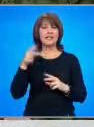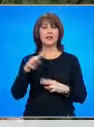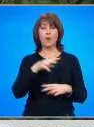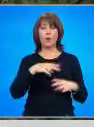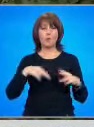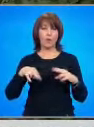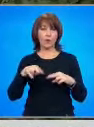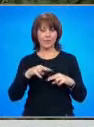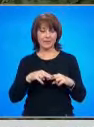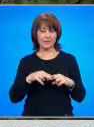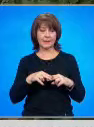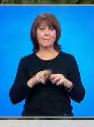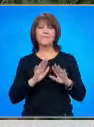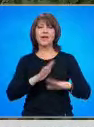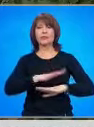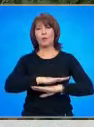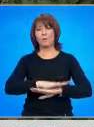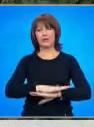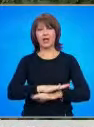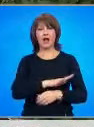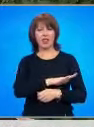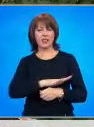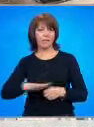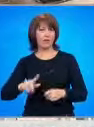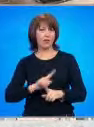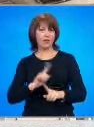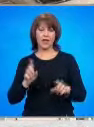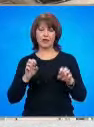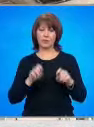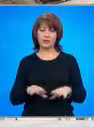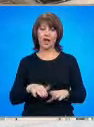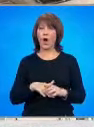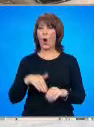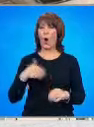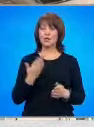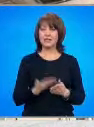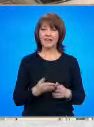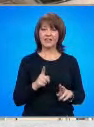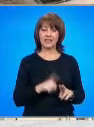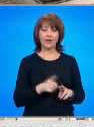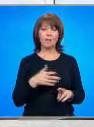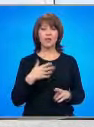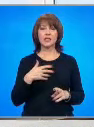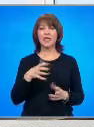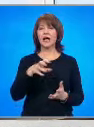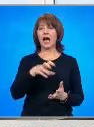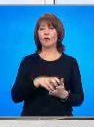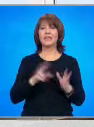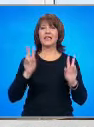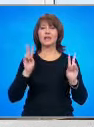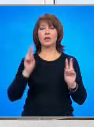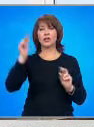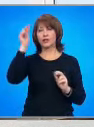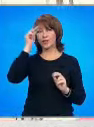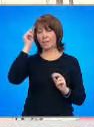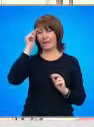ред и сигурност. А неговото поведение е напълно недопустимо. Оставката на Иванов поискаха и от групата на Демократична България